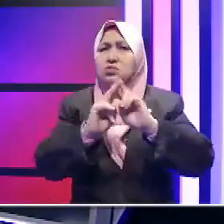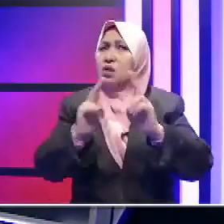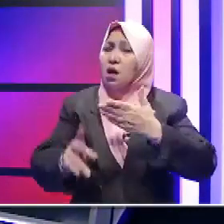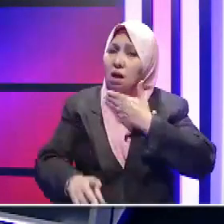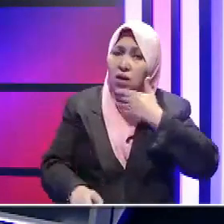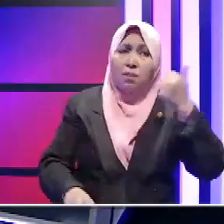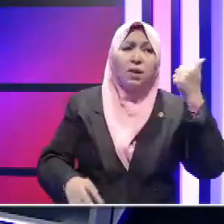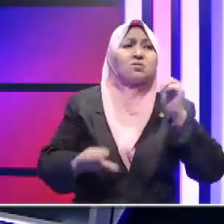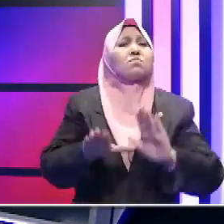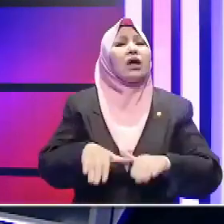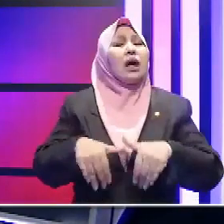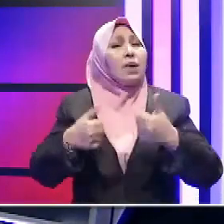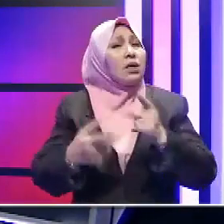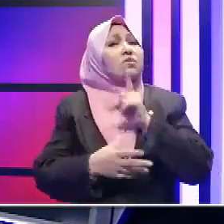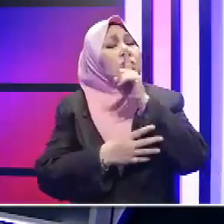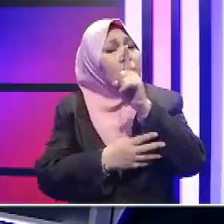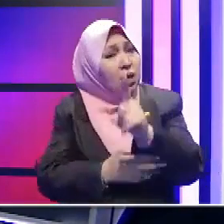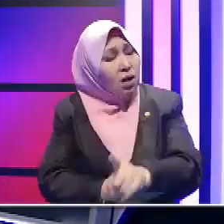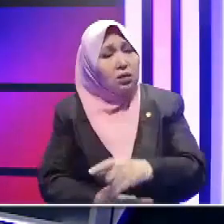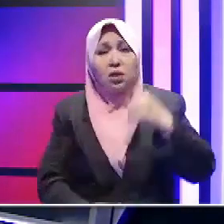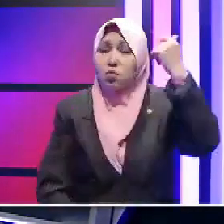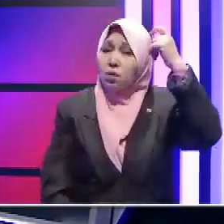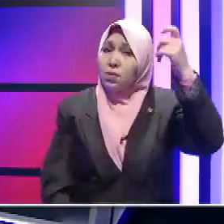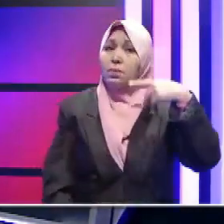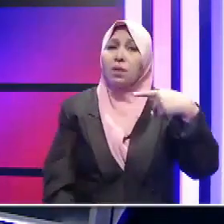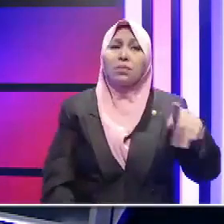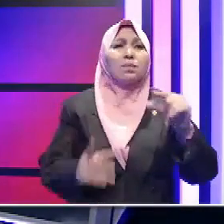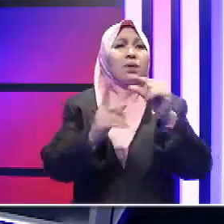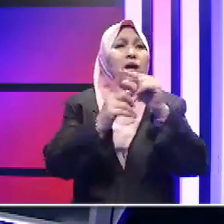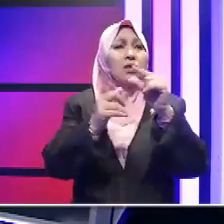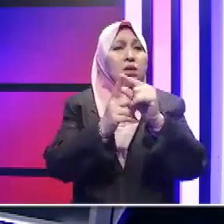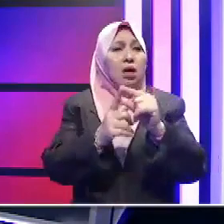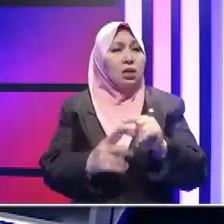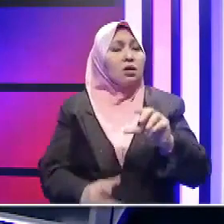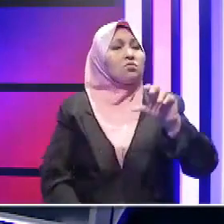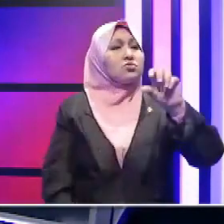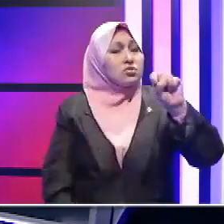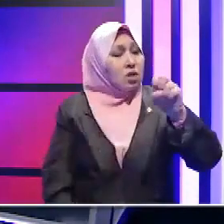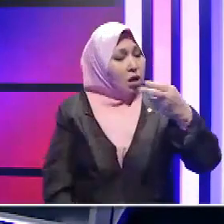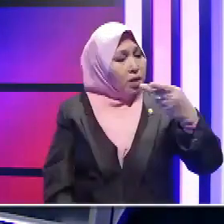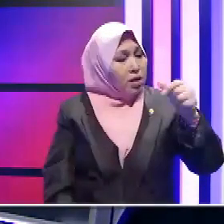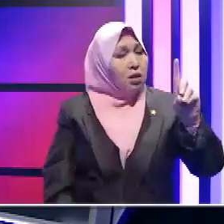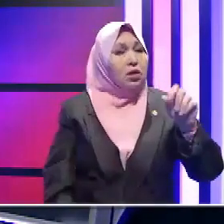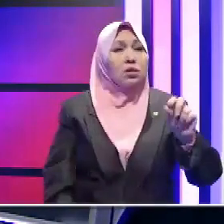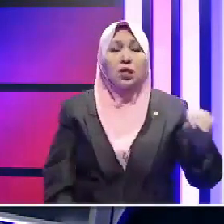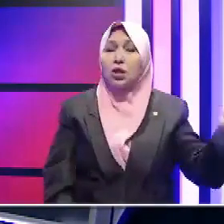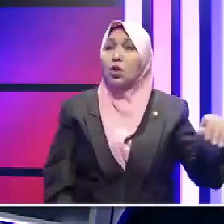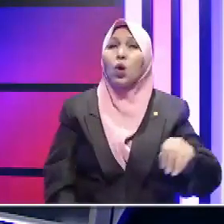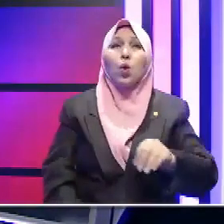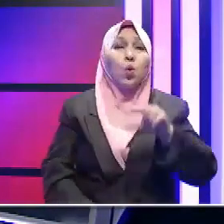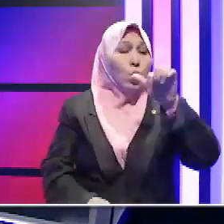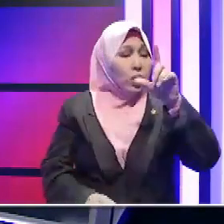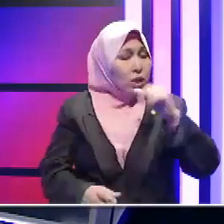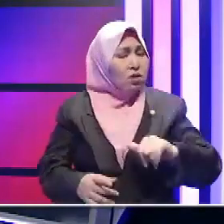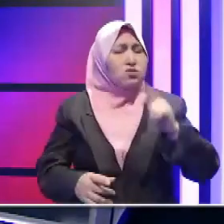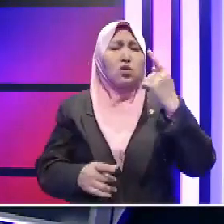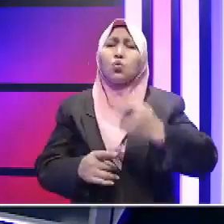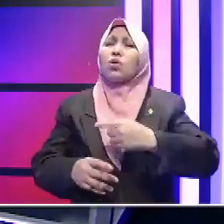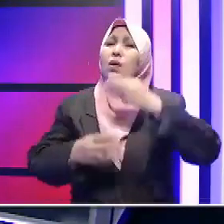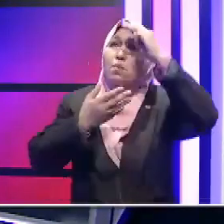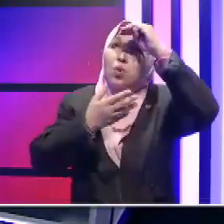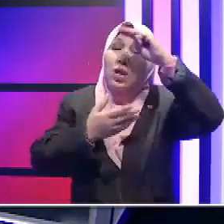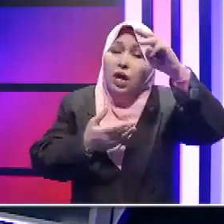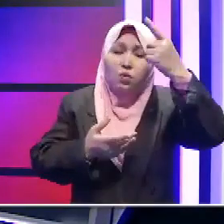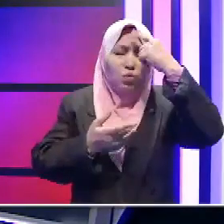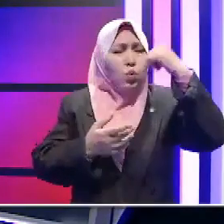menarik Bagaimana sebenarnya tonpo ibu ayah perkataan saheb hot ini sebenarnya ada satu kemuliaan-nya the Nabi Yunus sendiri